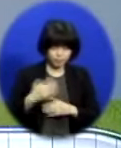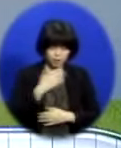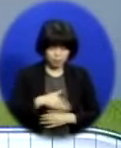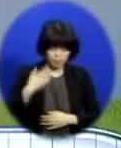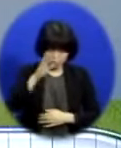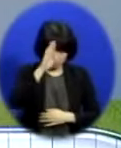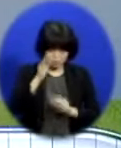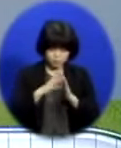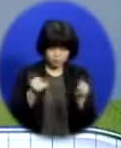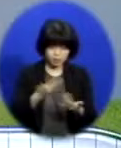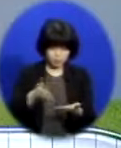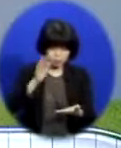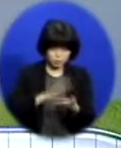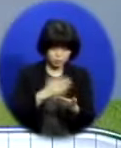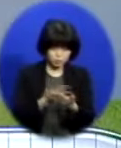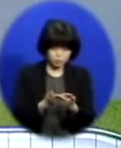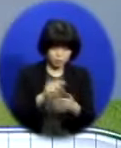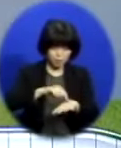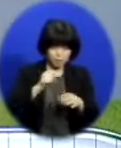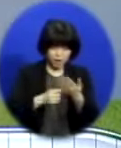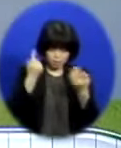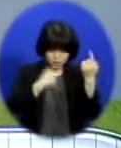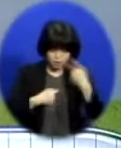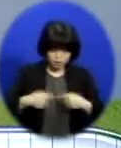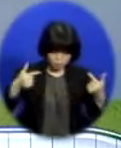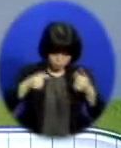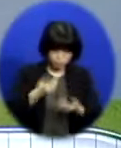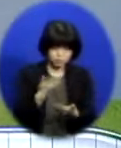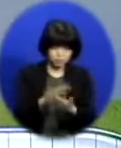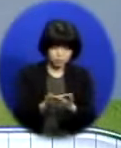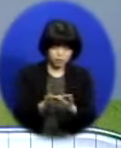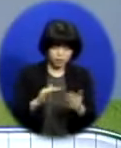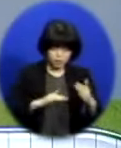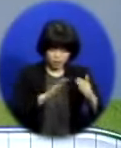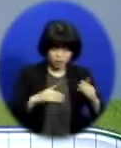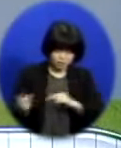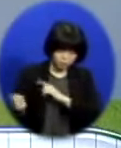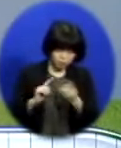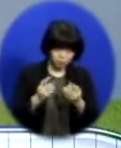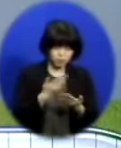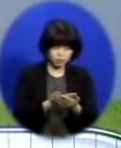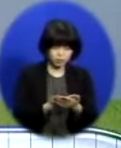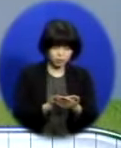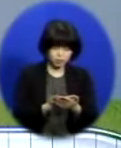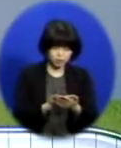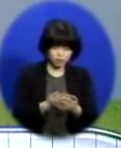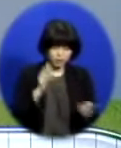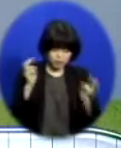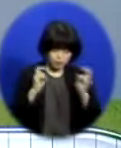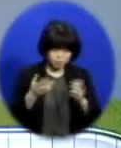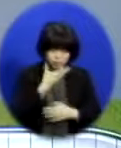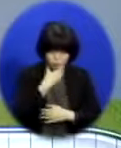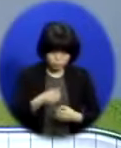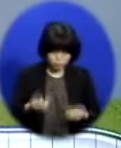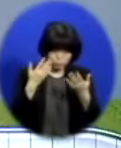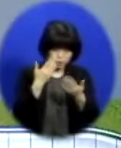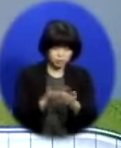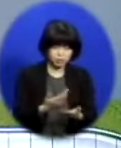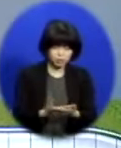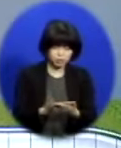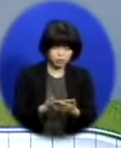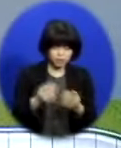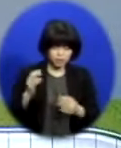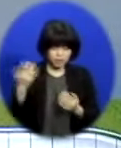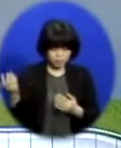병든 이들을 고쳐 주시고 마음상한 이도 치료하 가정을 회복시키시고 기업을 축복해 주시고